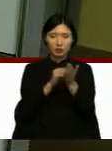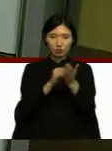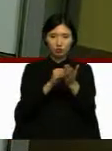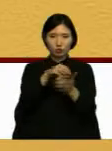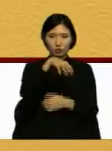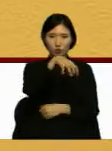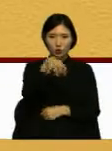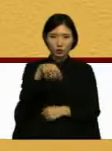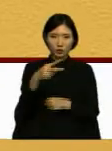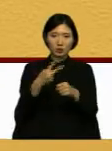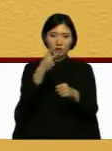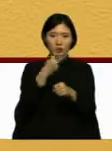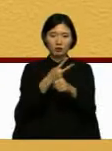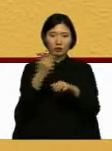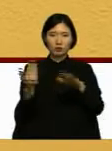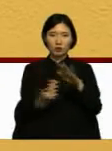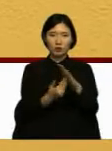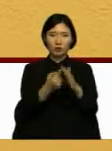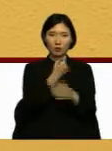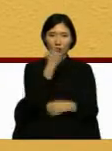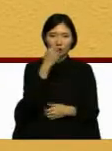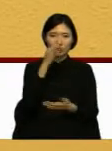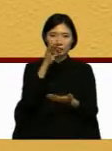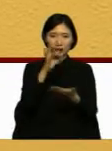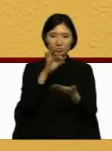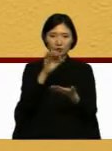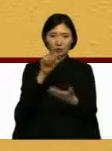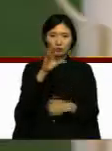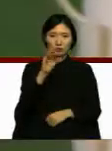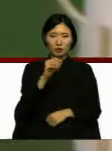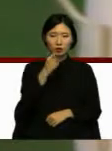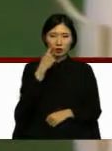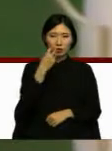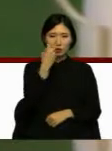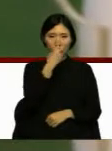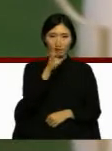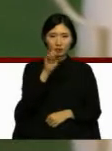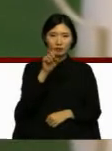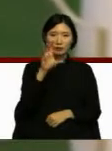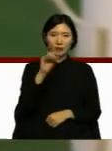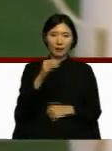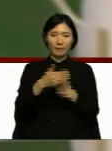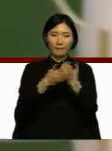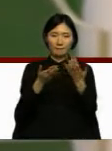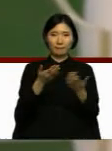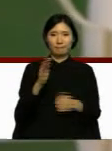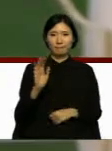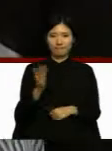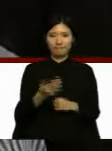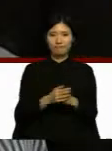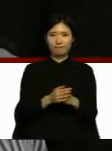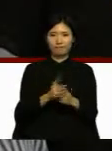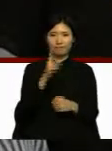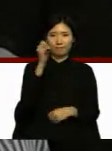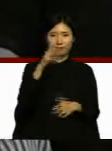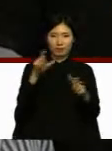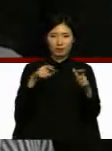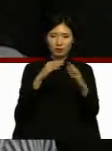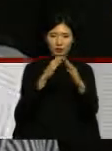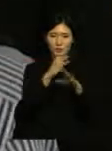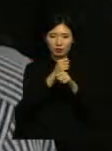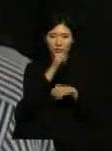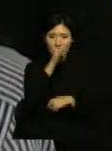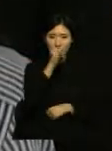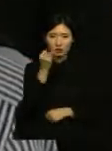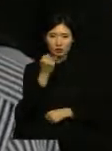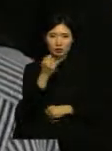최장 2년간 보증금 50만 원과 월관리비 10만원으로 제공받게 됩니다 고향 신 의 주소를 둔